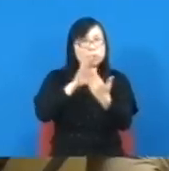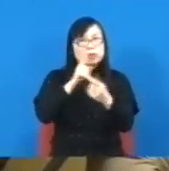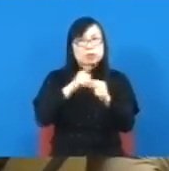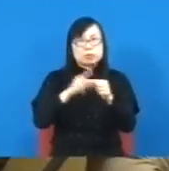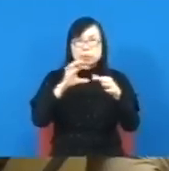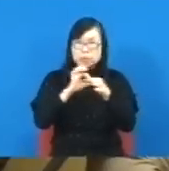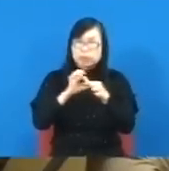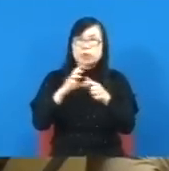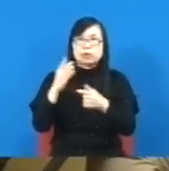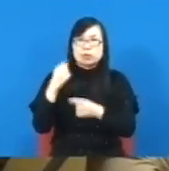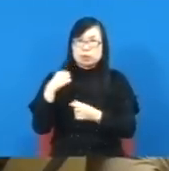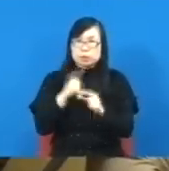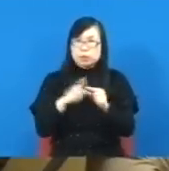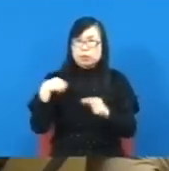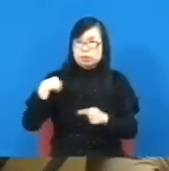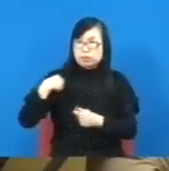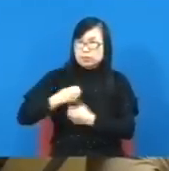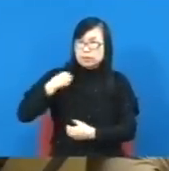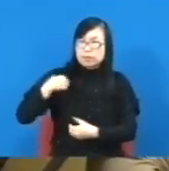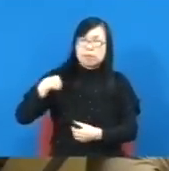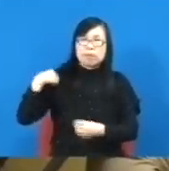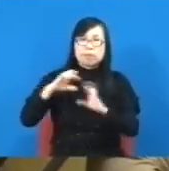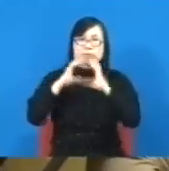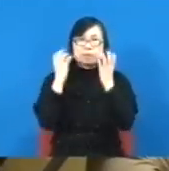中國共產黨呢、這、一個